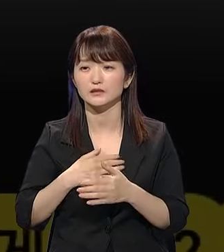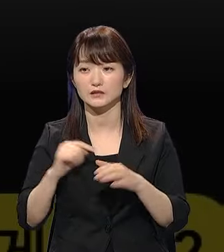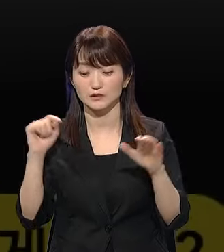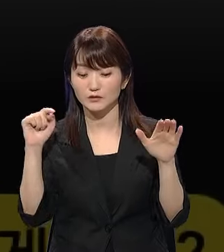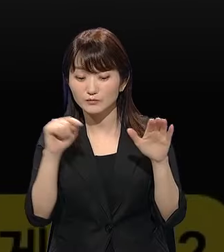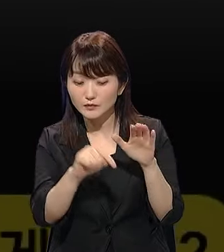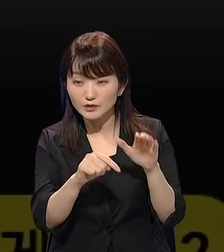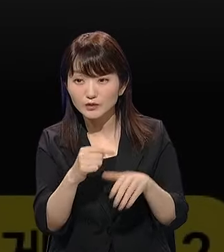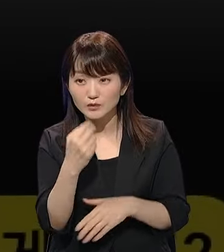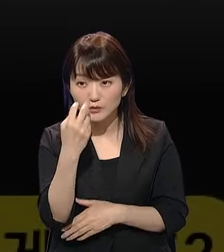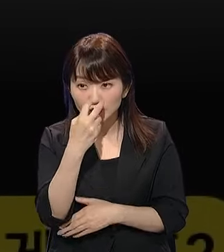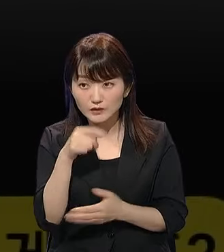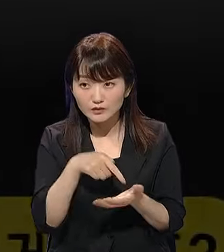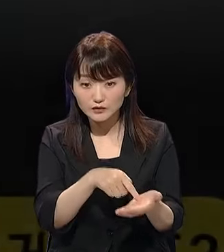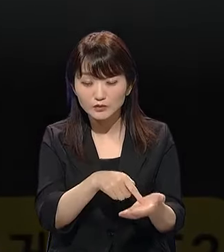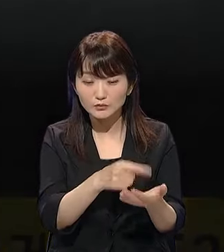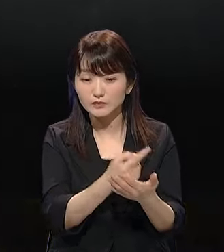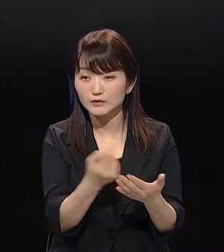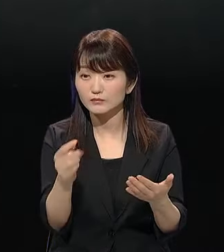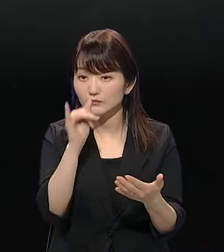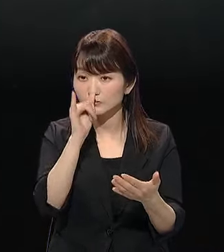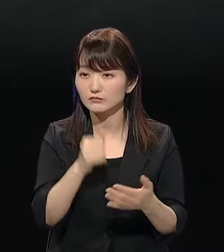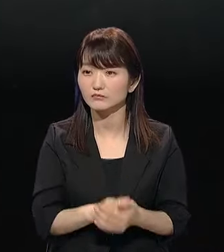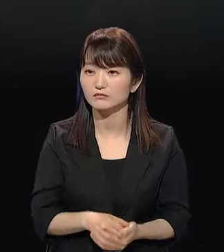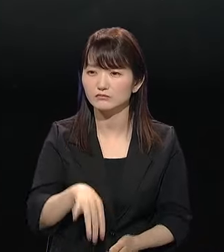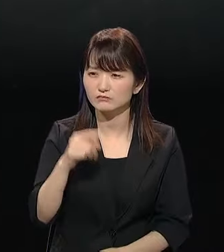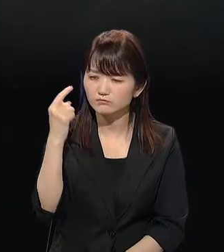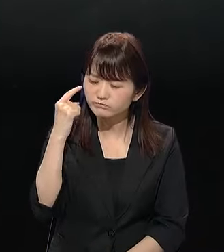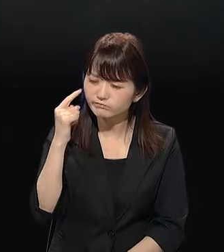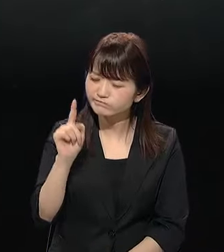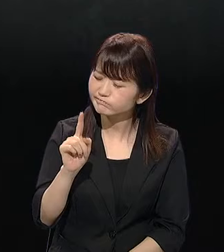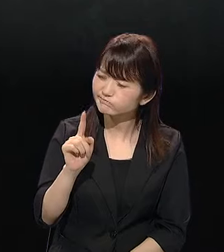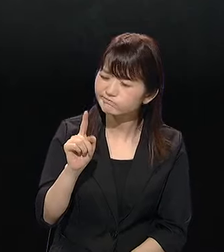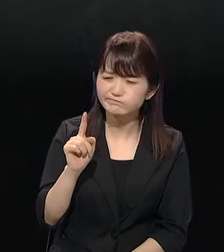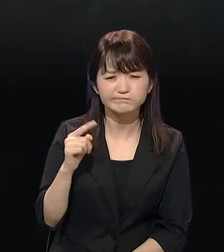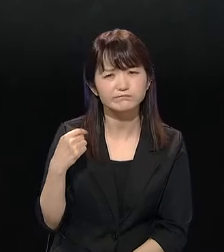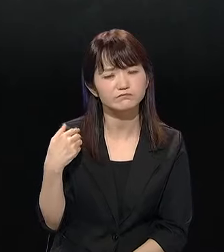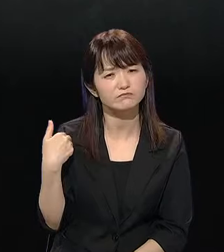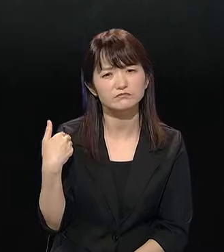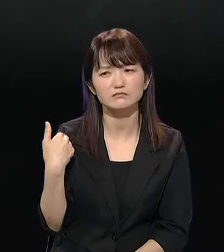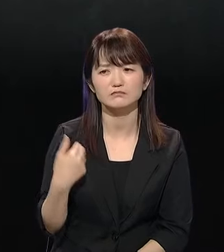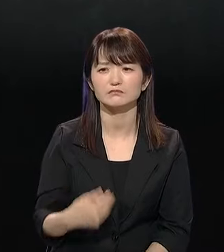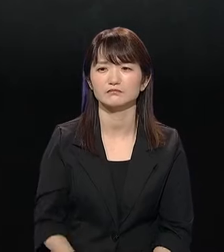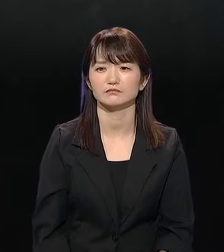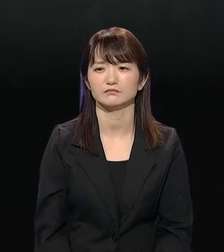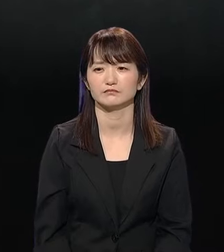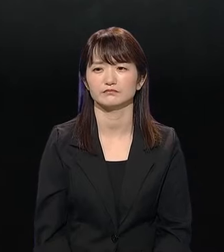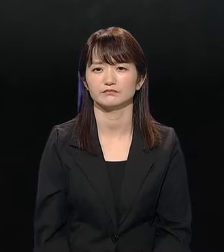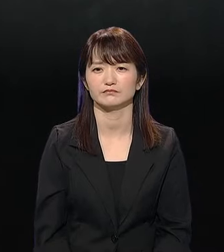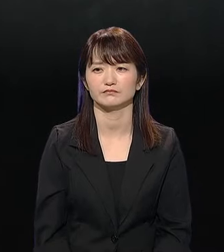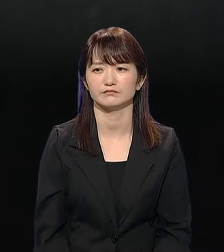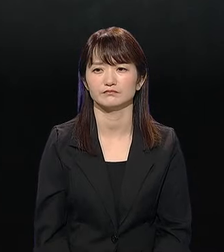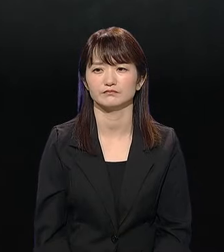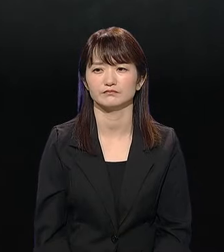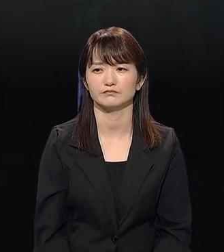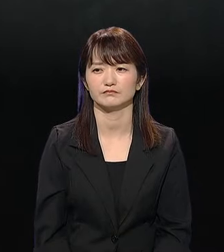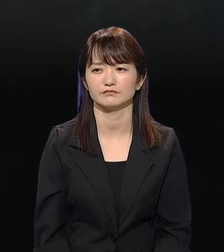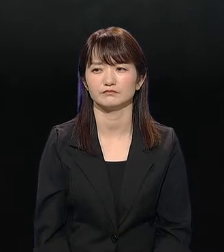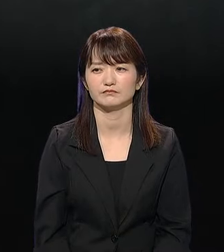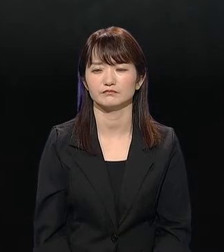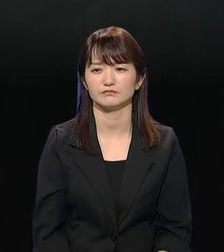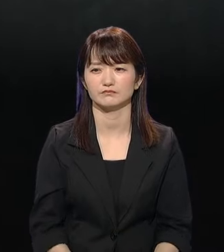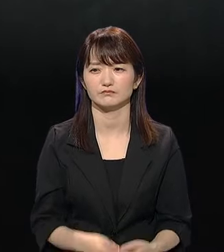신청을 해주면 나갈 수 있다. 처음에 그 얘기 듣고 이해가 좀 안 돼가지고 이끄서